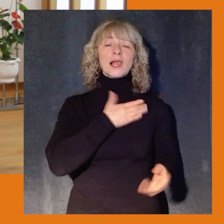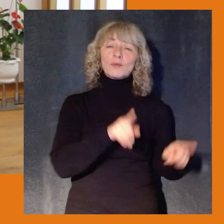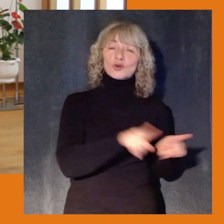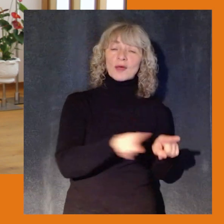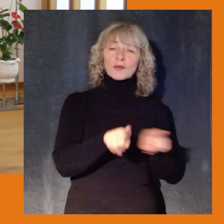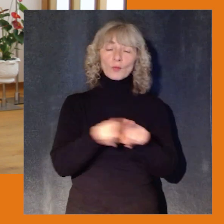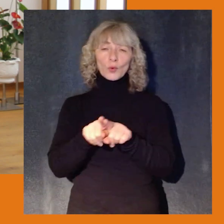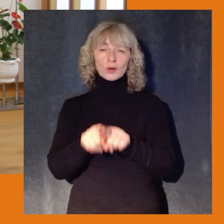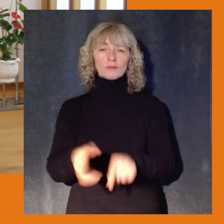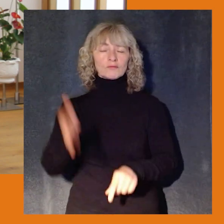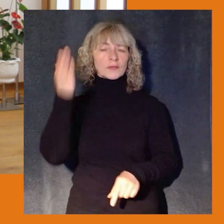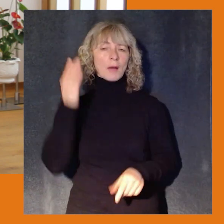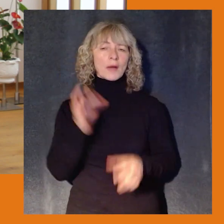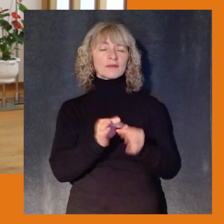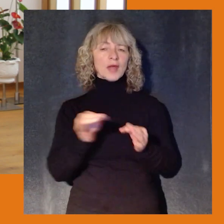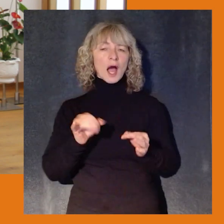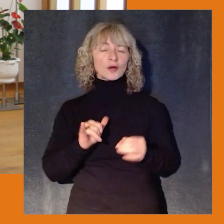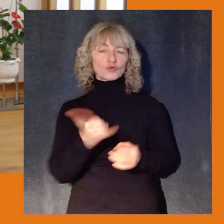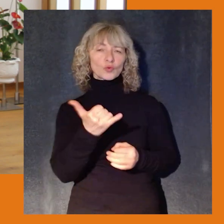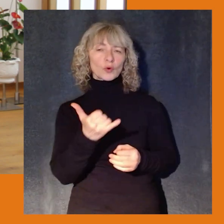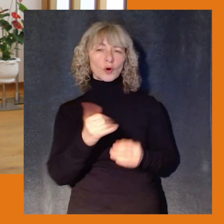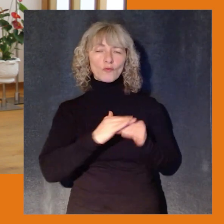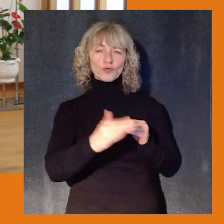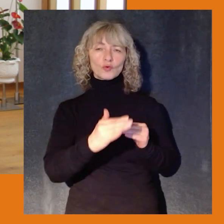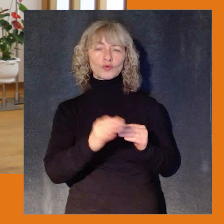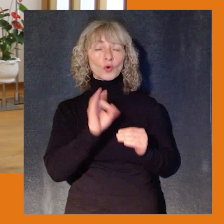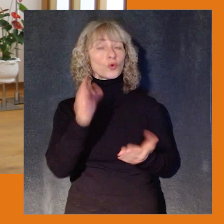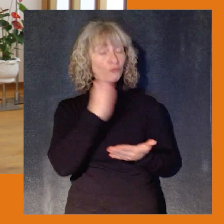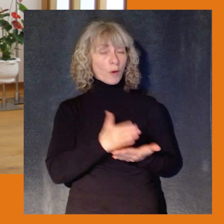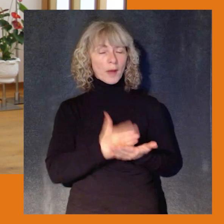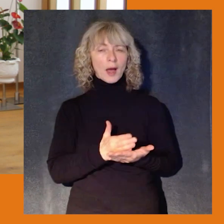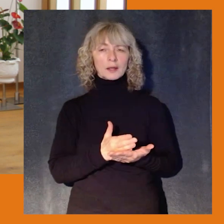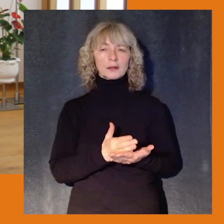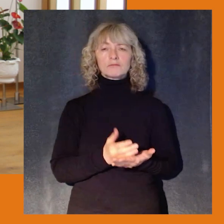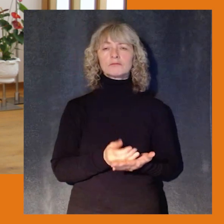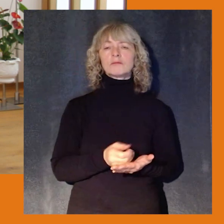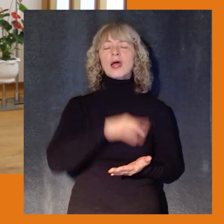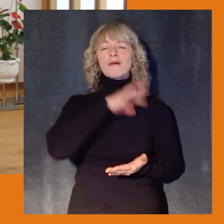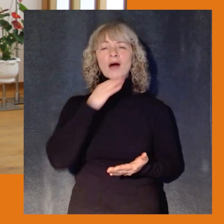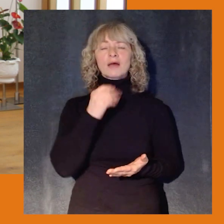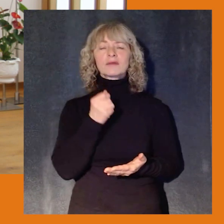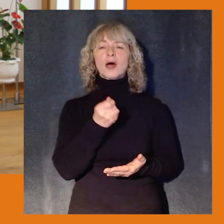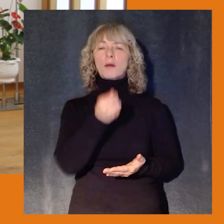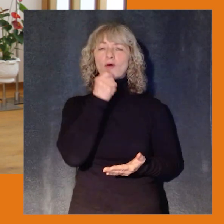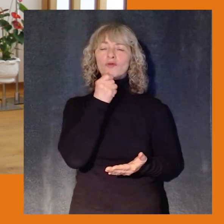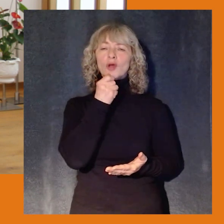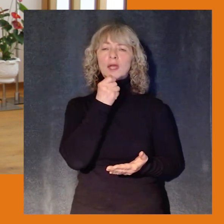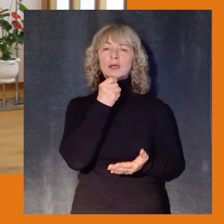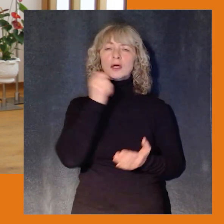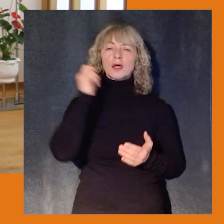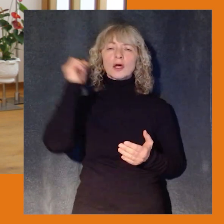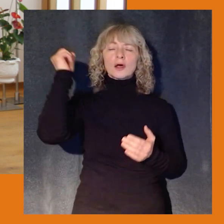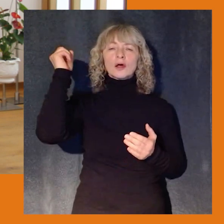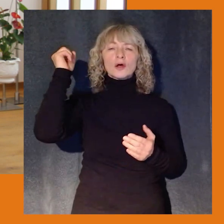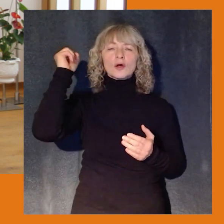Liebe Schwestern und Brüder, für unsere Tagestour in die Wüste haben wir uns gut vorbereitet. Mit